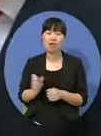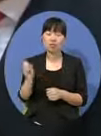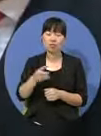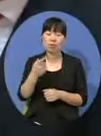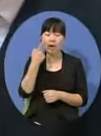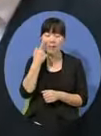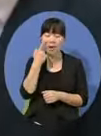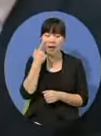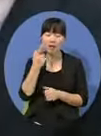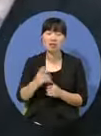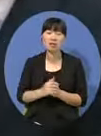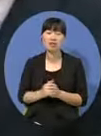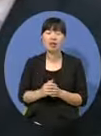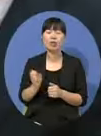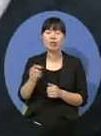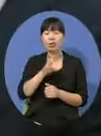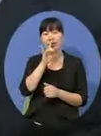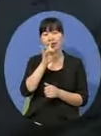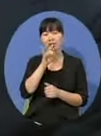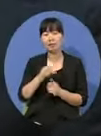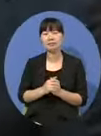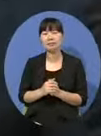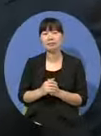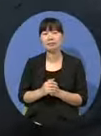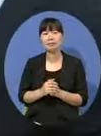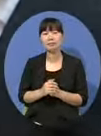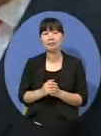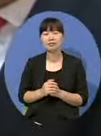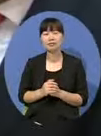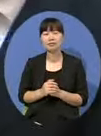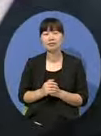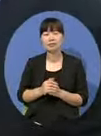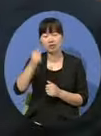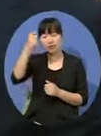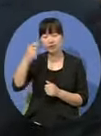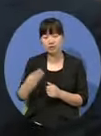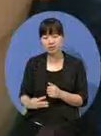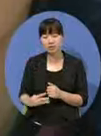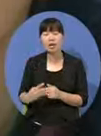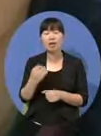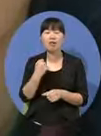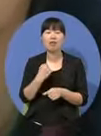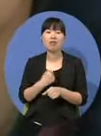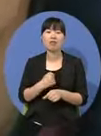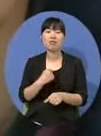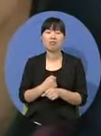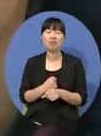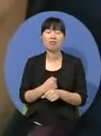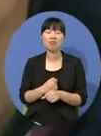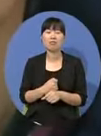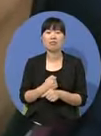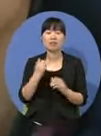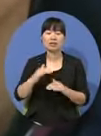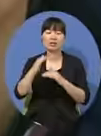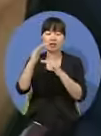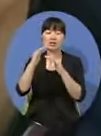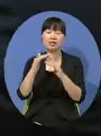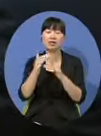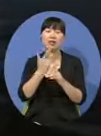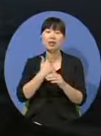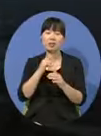가지고 와. 또 안 돼. 이걸 계속... 나는 수십 번, 수백 번을 과정을